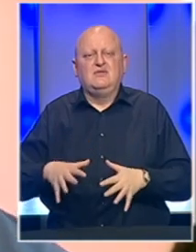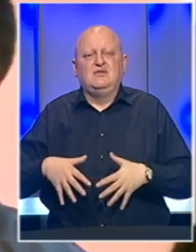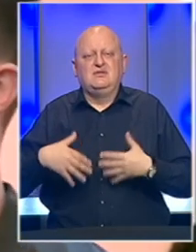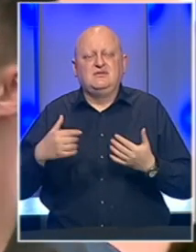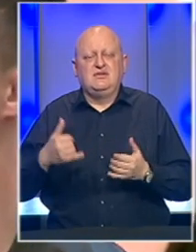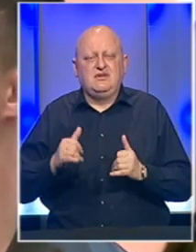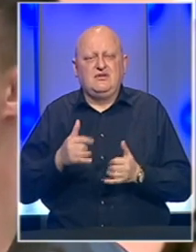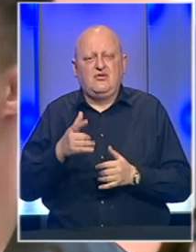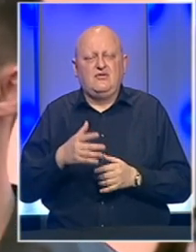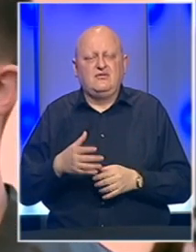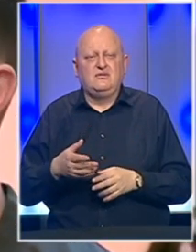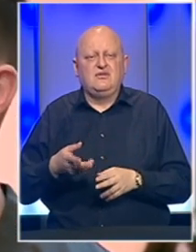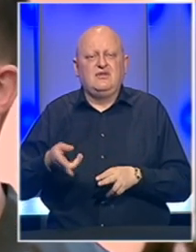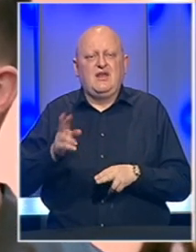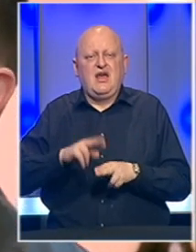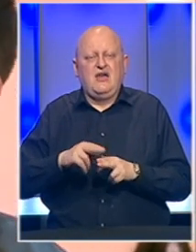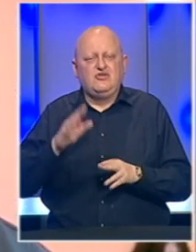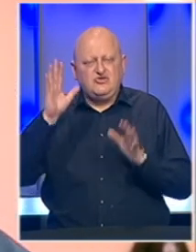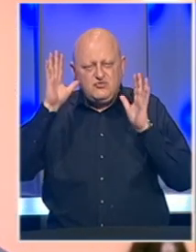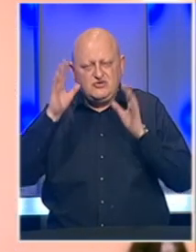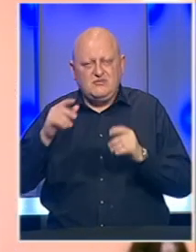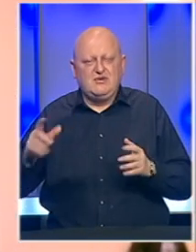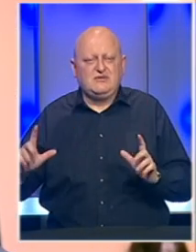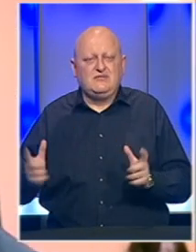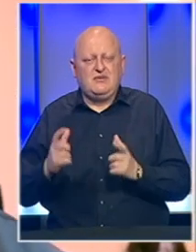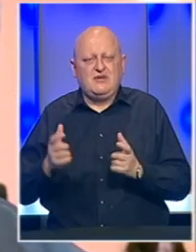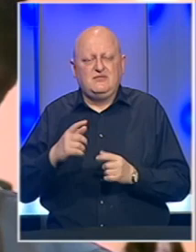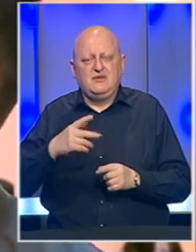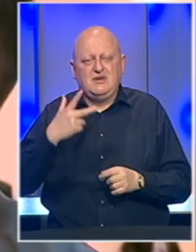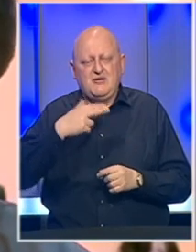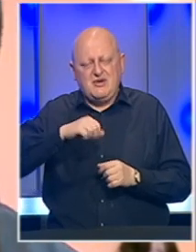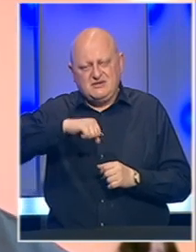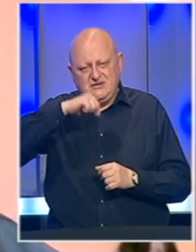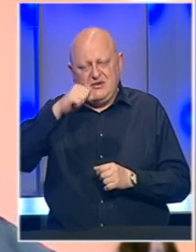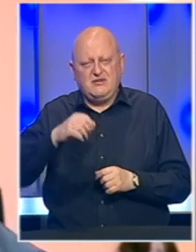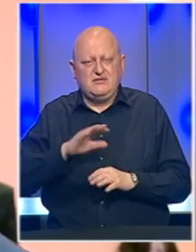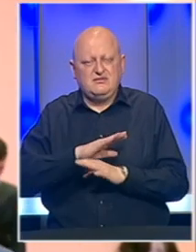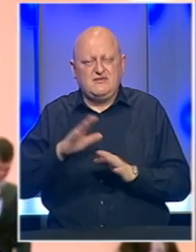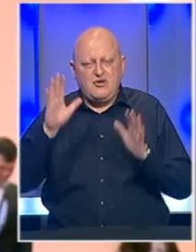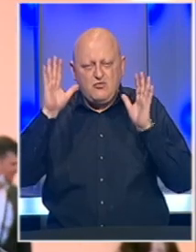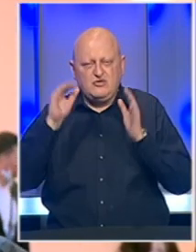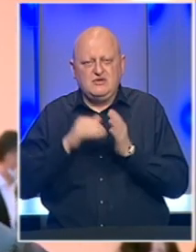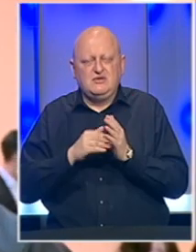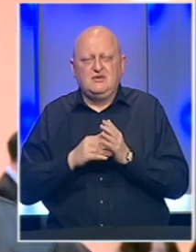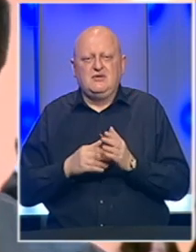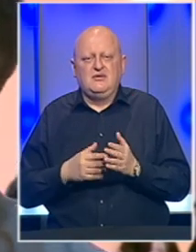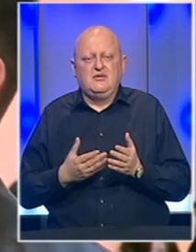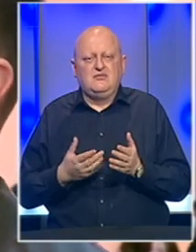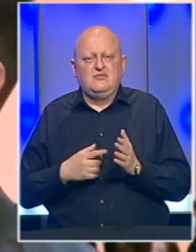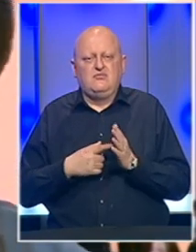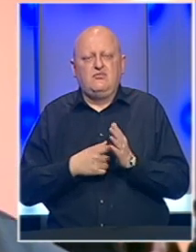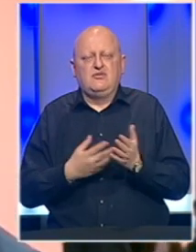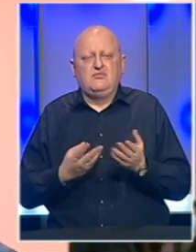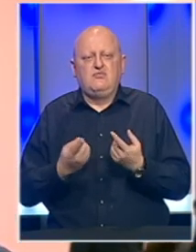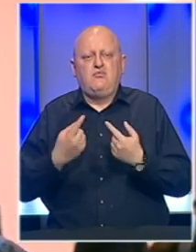ovo sigurno najznačajniji islamski praznik, znači Ramazanski Bajram, i on za svakog muslimana treba predstavljati